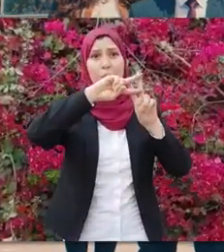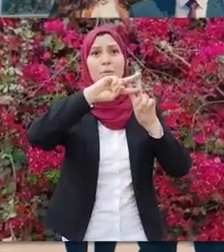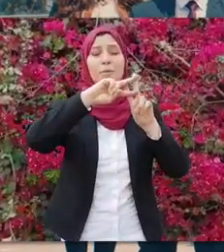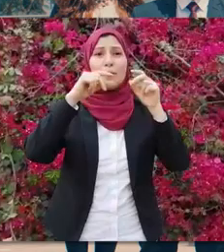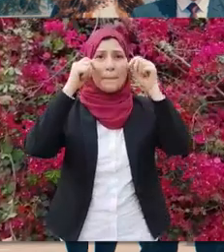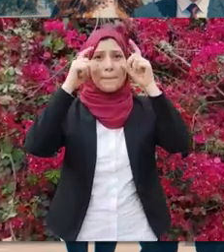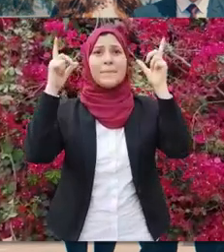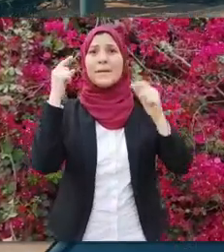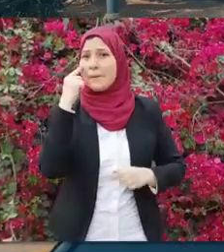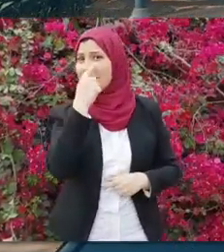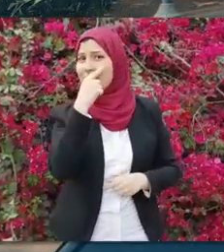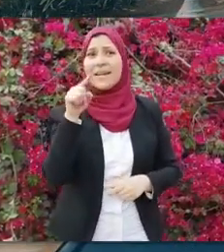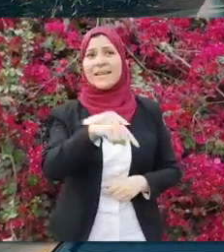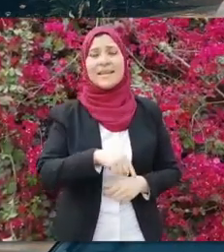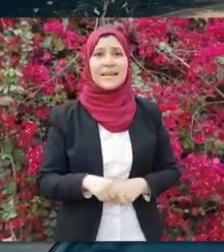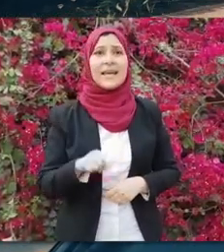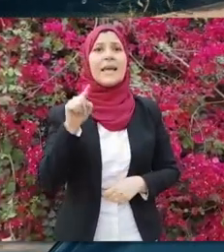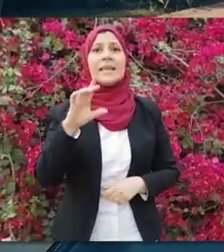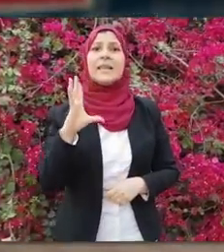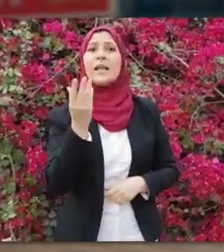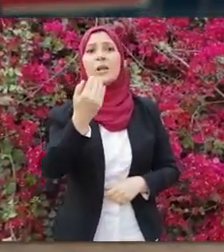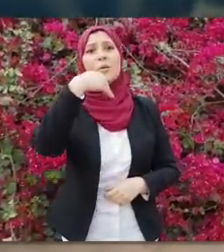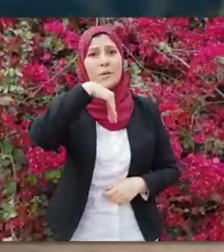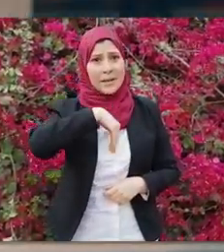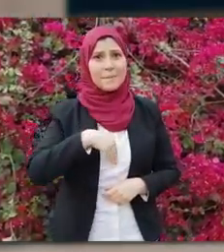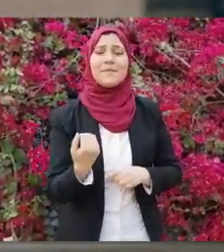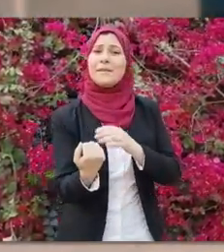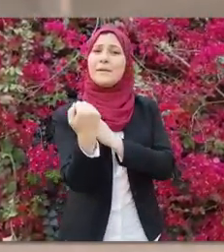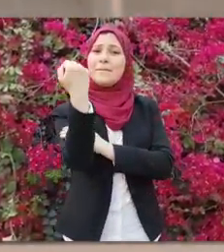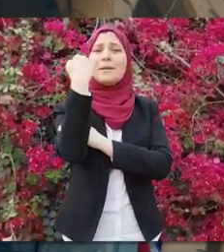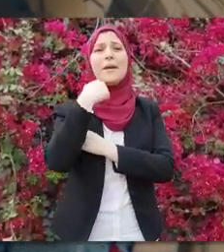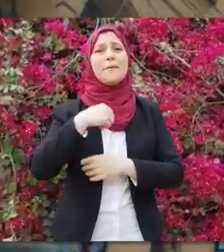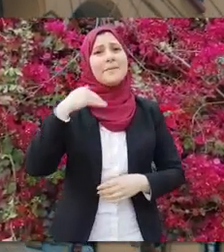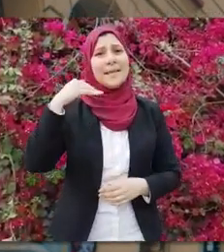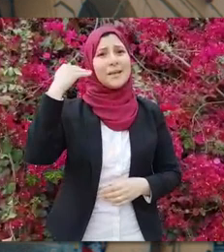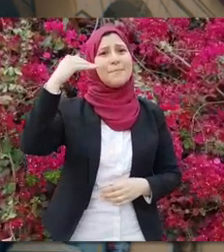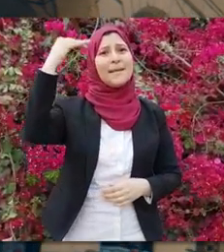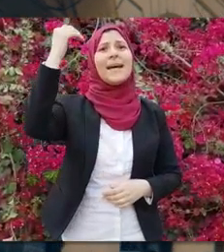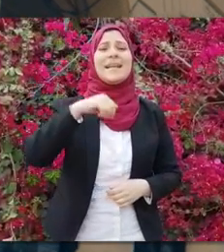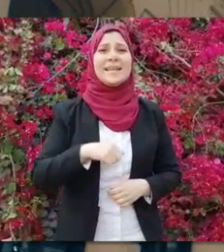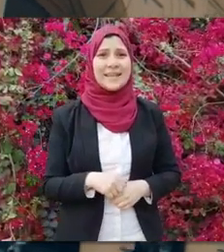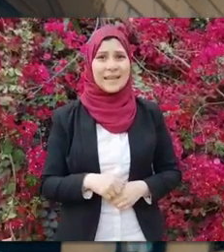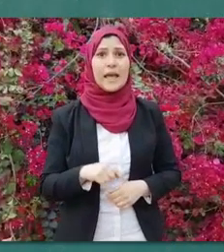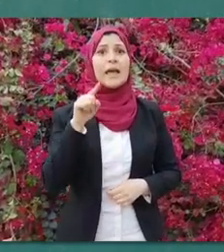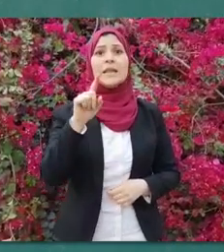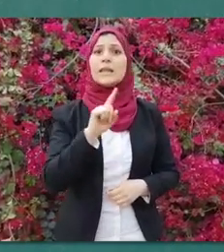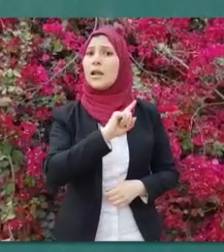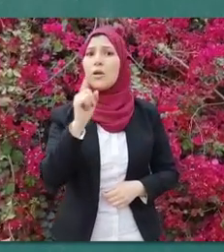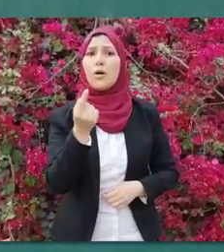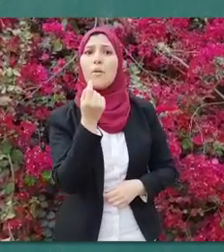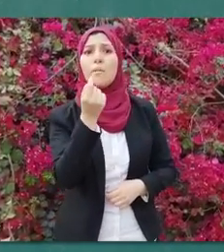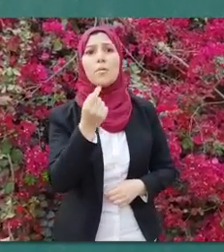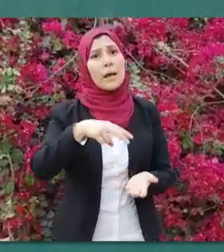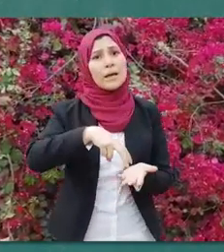لمعت النجوم بتبان في عينيك، انت اللي كل ما فيك بيقويك بيعليك.